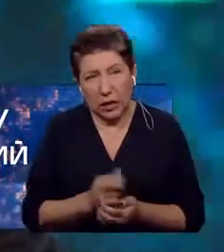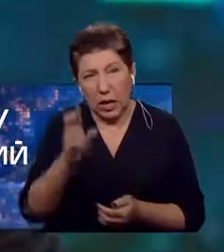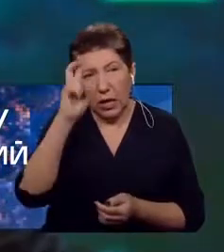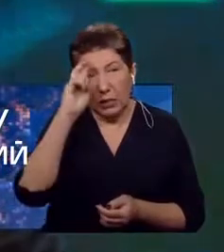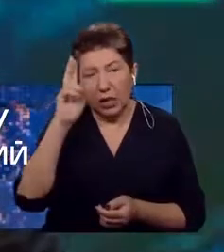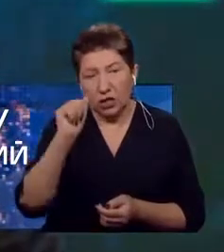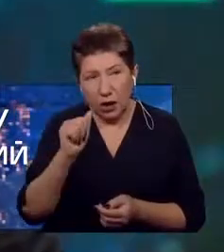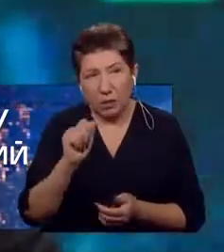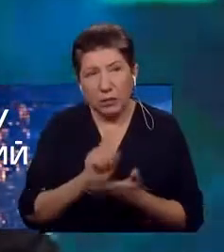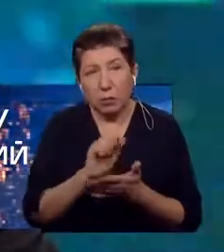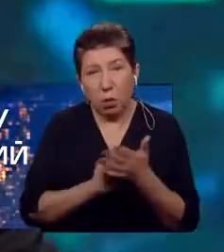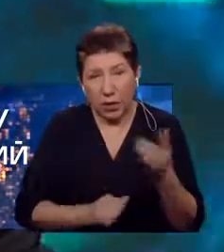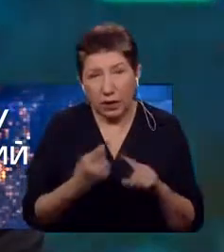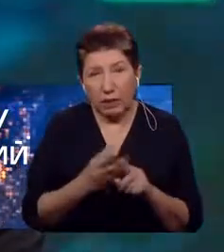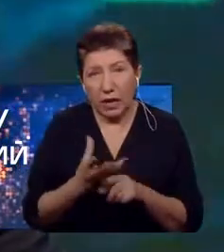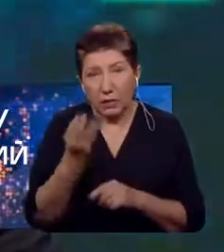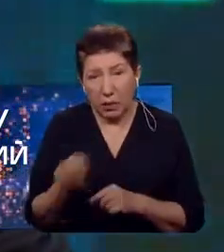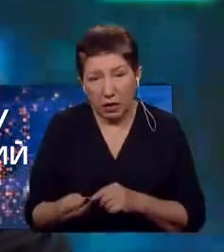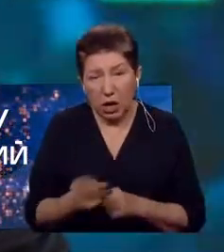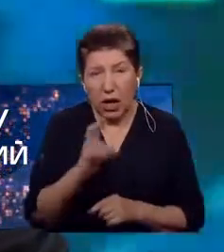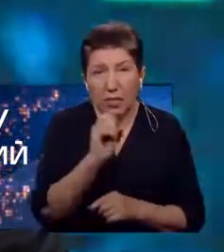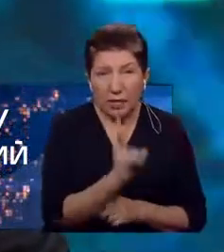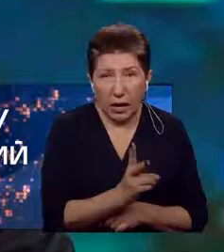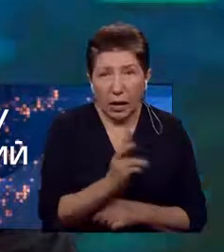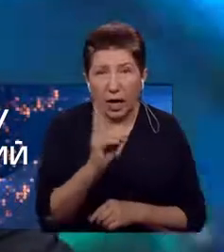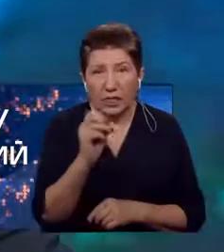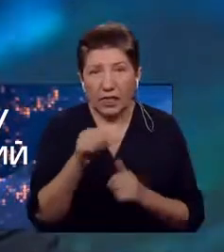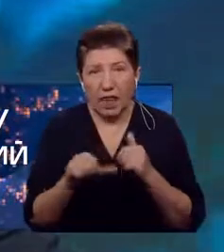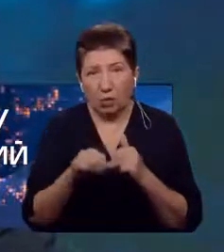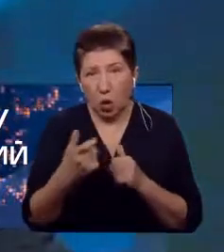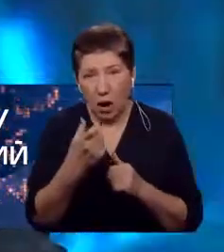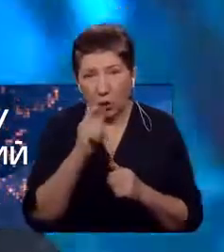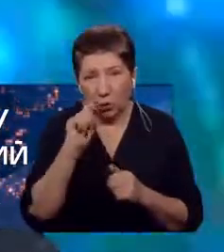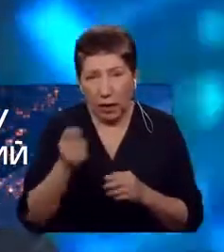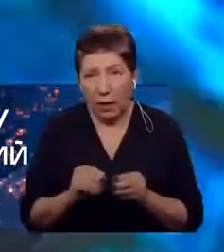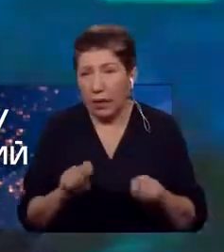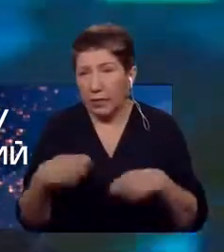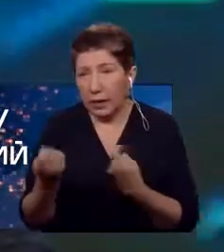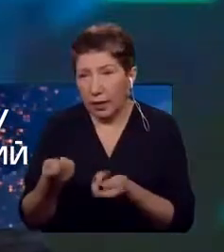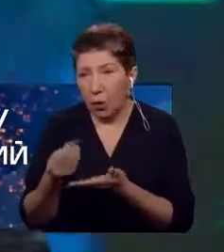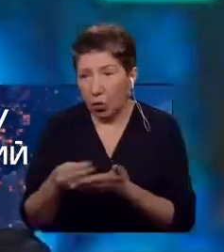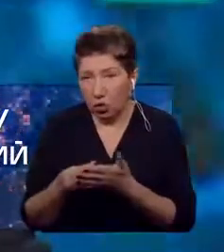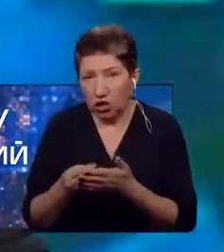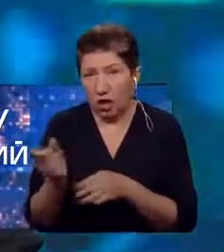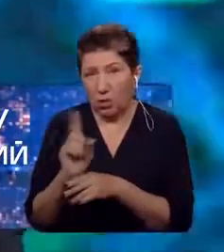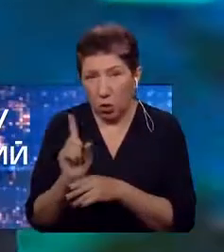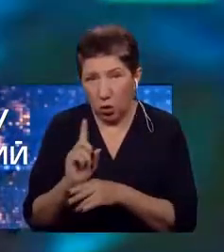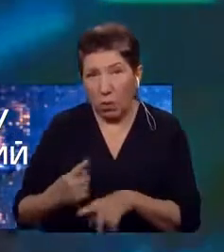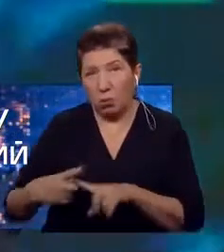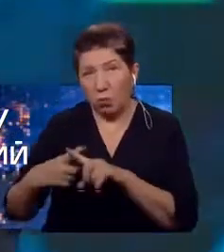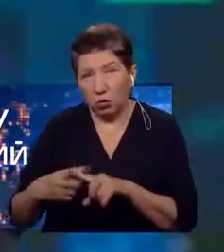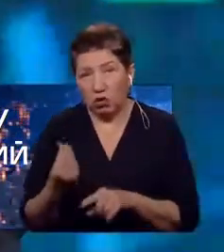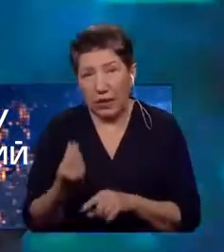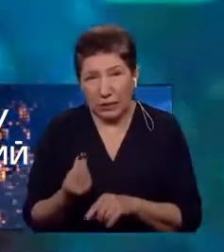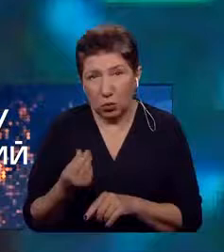Держава з податків, які сплачує група НАК «Нафтогаз України», надає гроші в сумі цієї норми, помноженої на ціну